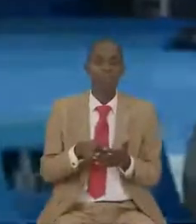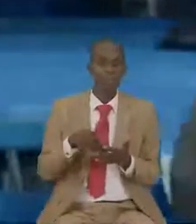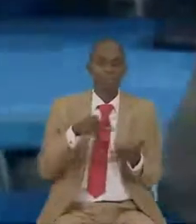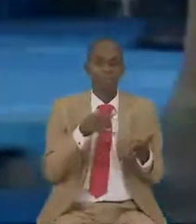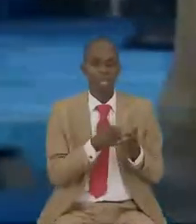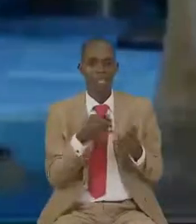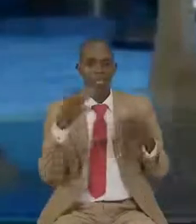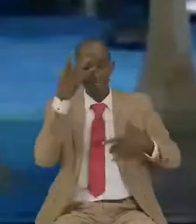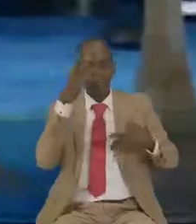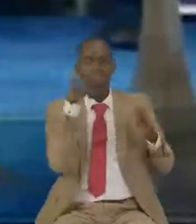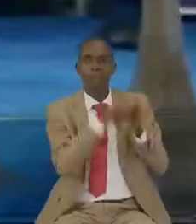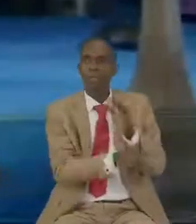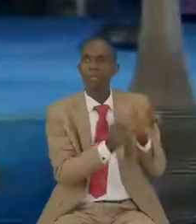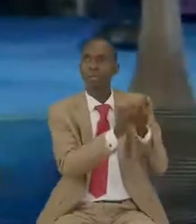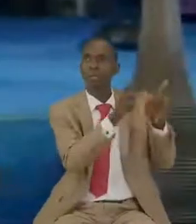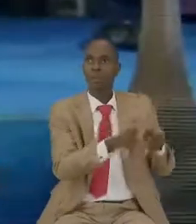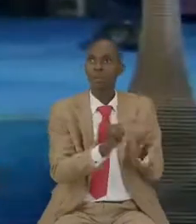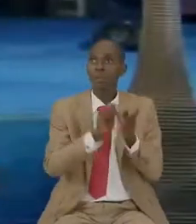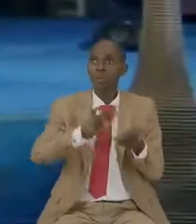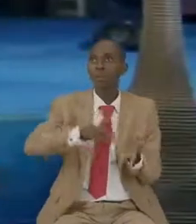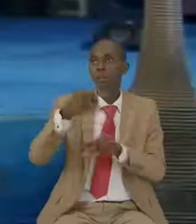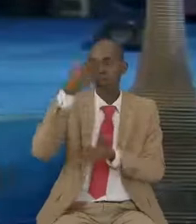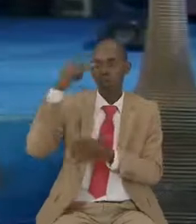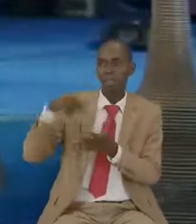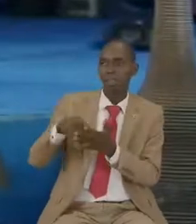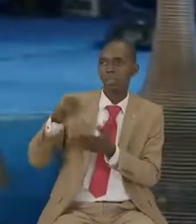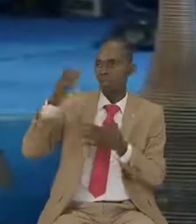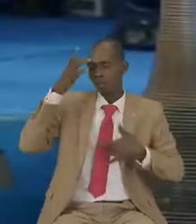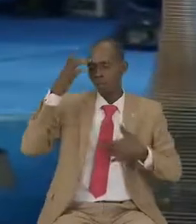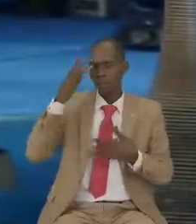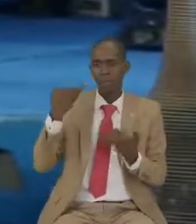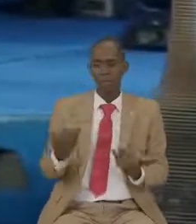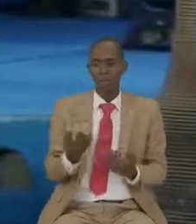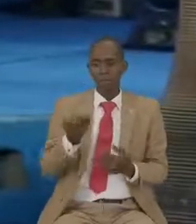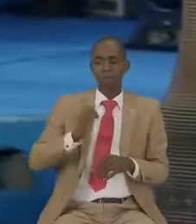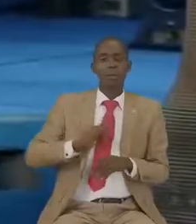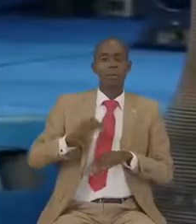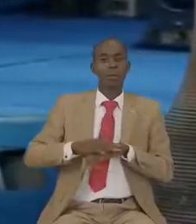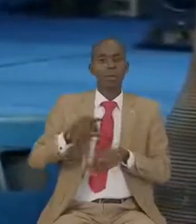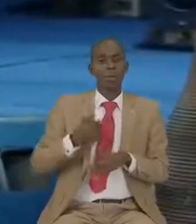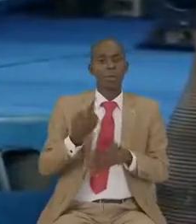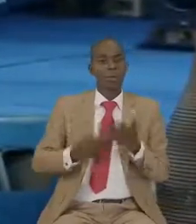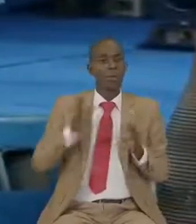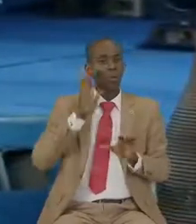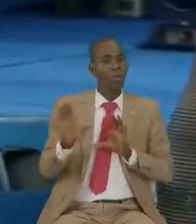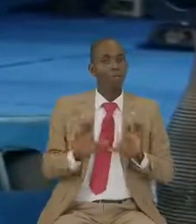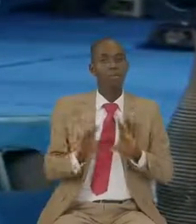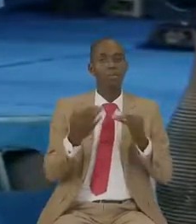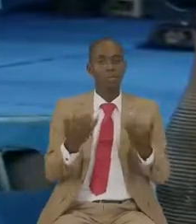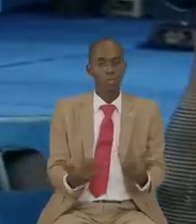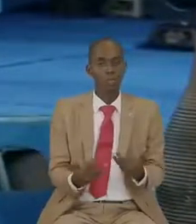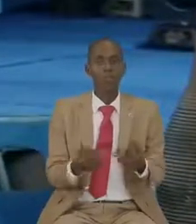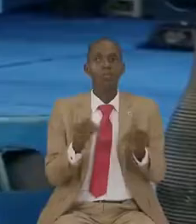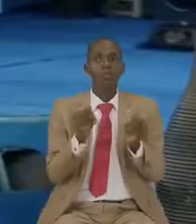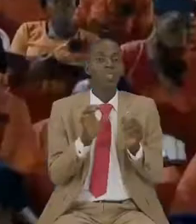personne, cela a tué celui-là. Je suis le suivant. Qu'est-ce que je peux faire maintenant? Dieu, en Christ, a tout